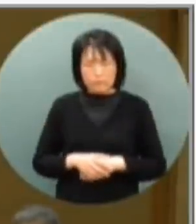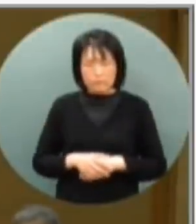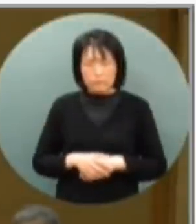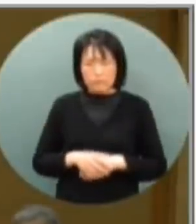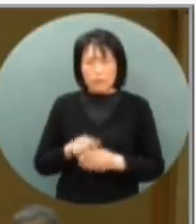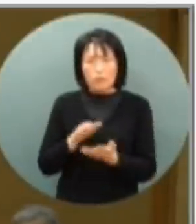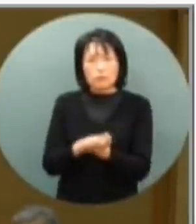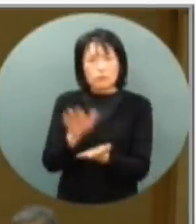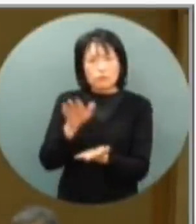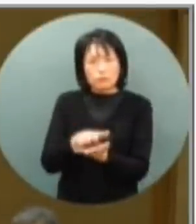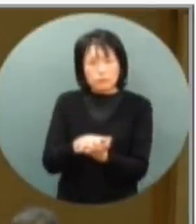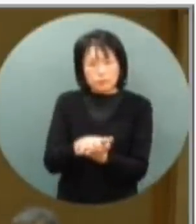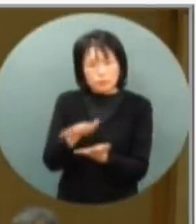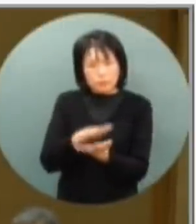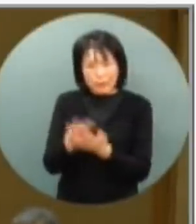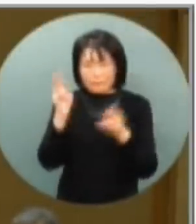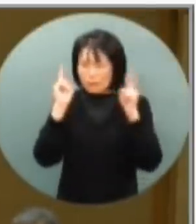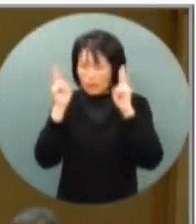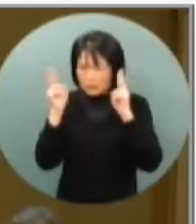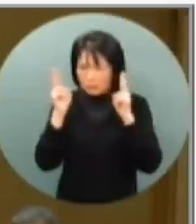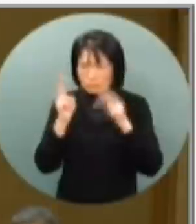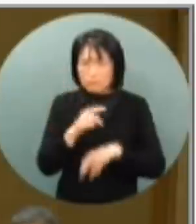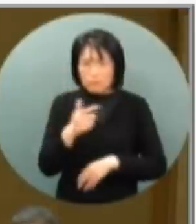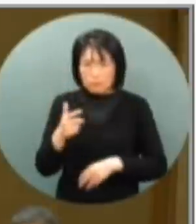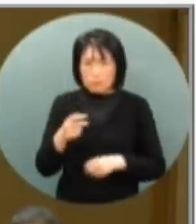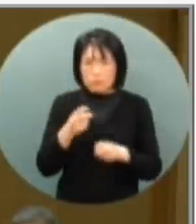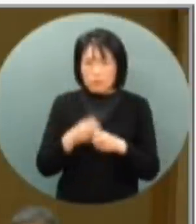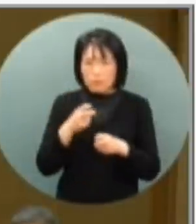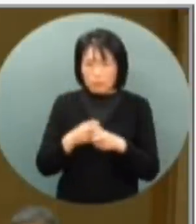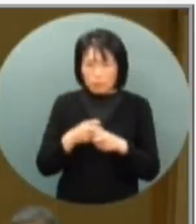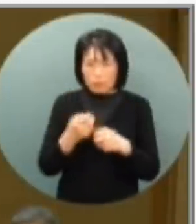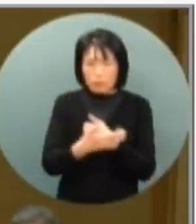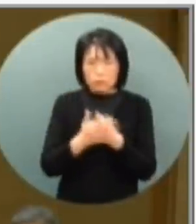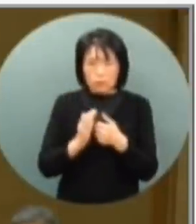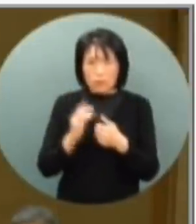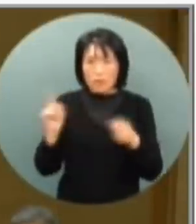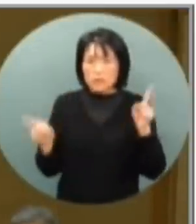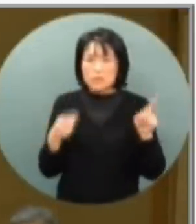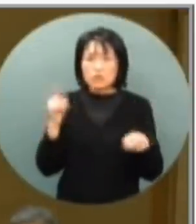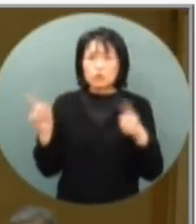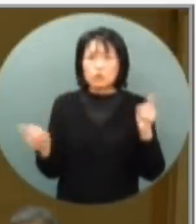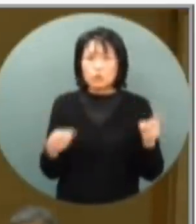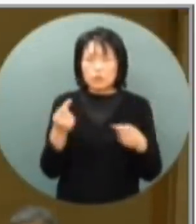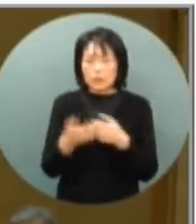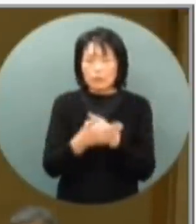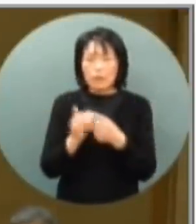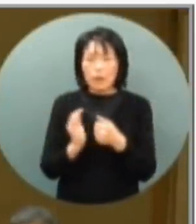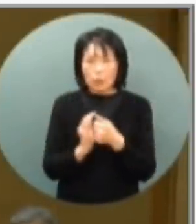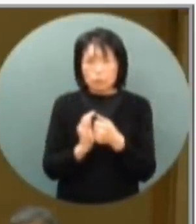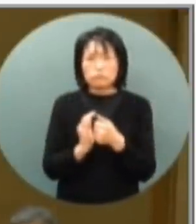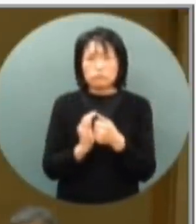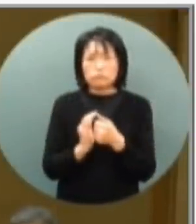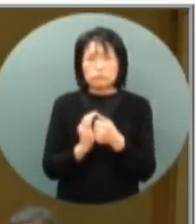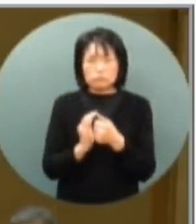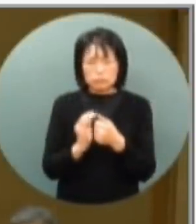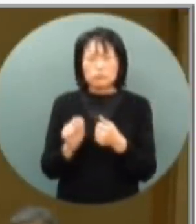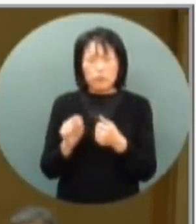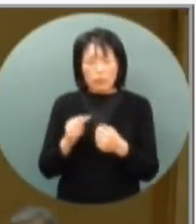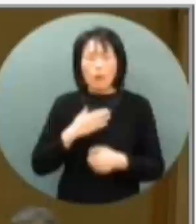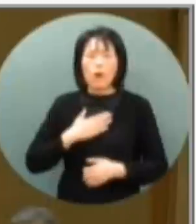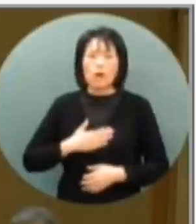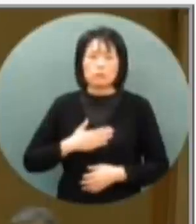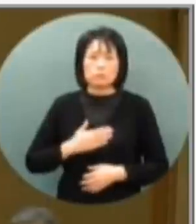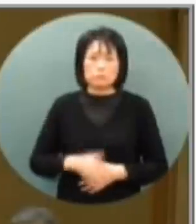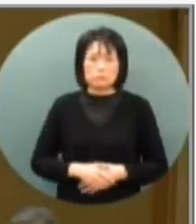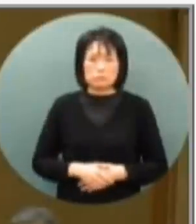版やそういう自由、憲法で保障された自由に 守られている、そういう側面があるのは感じています。